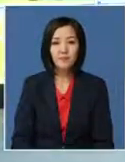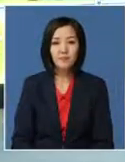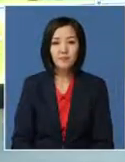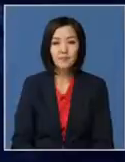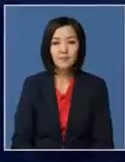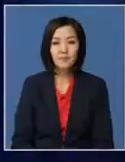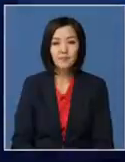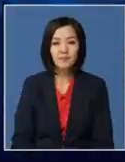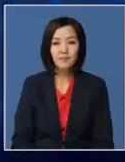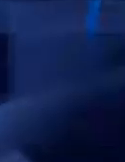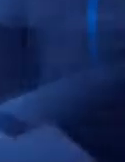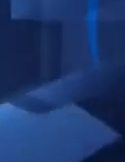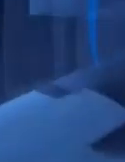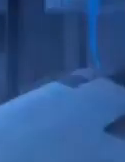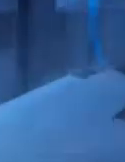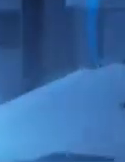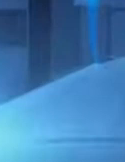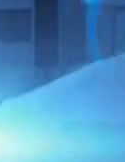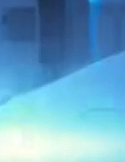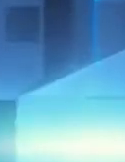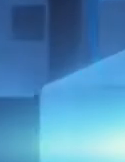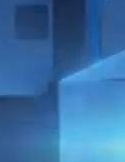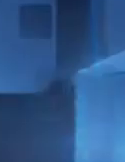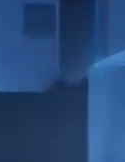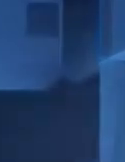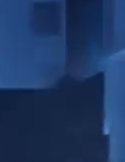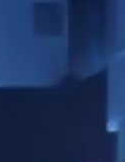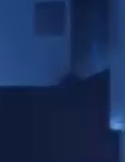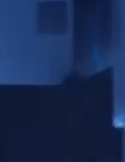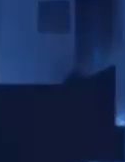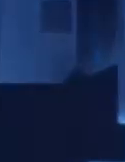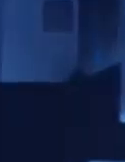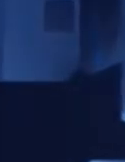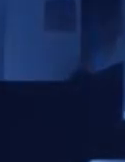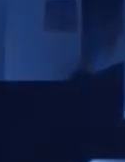Азиза Ғазезқызы, Ринат Утиев, Жетісу телеарнасы, Астанадан.